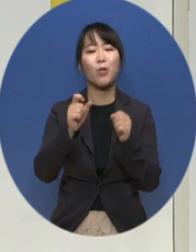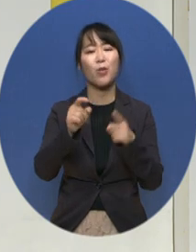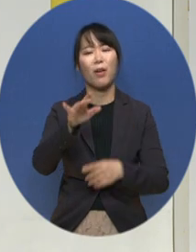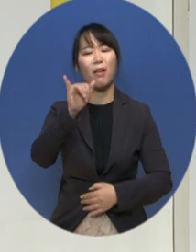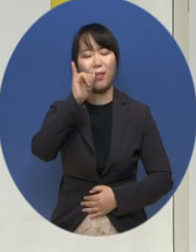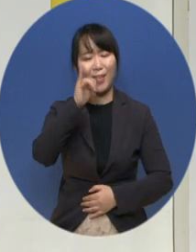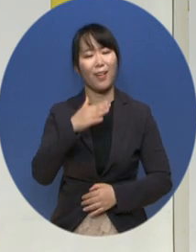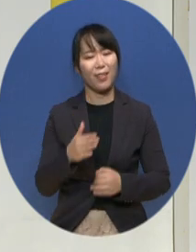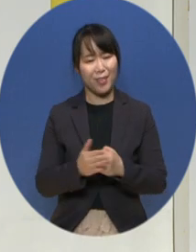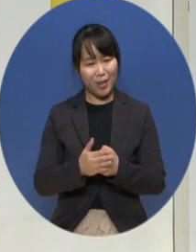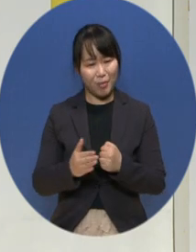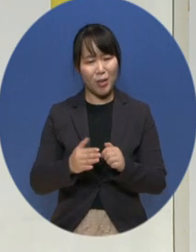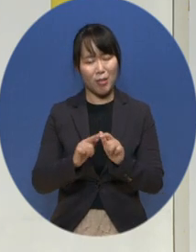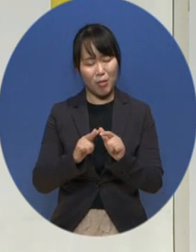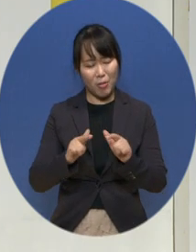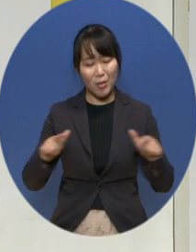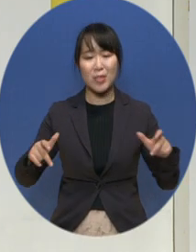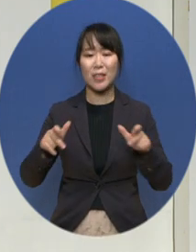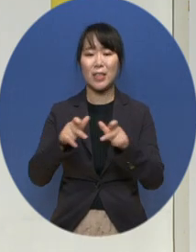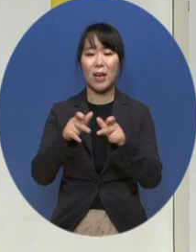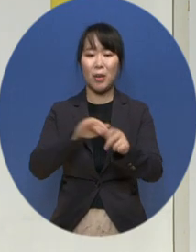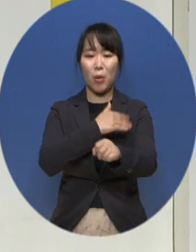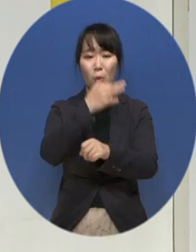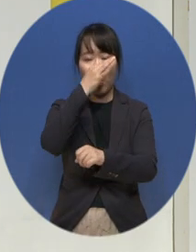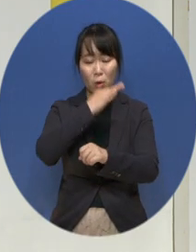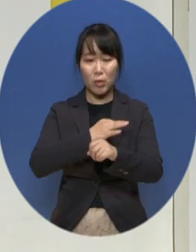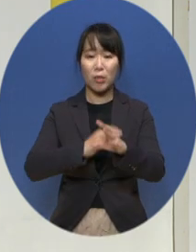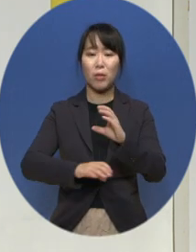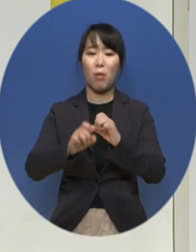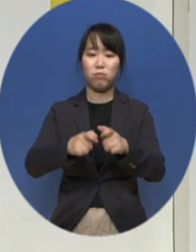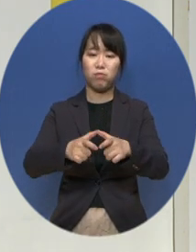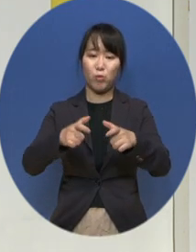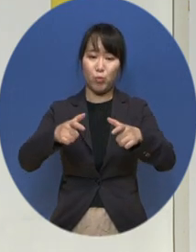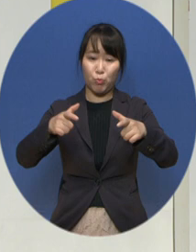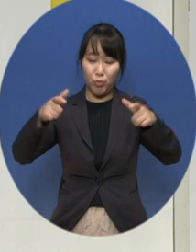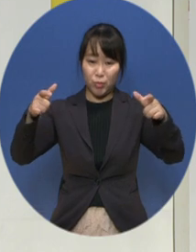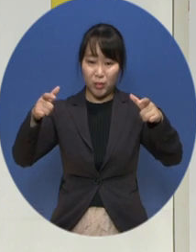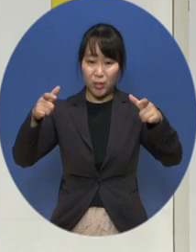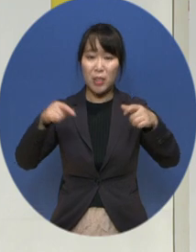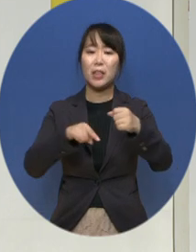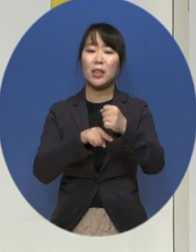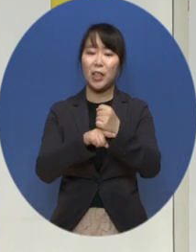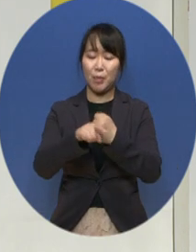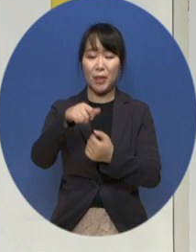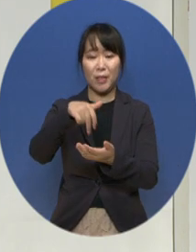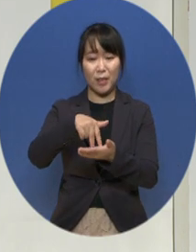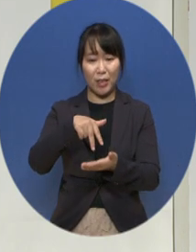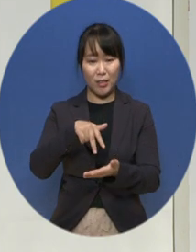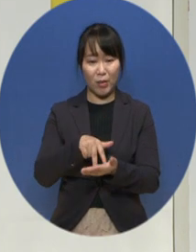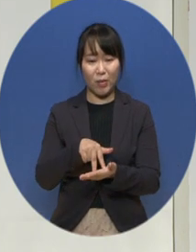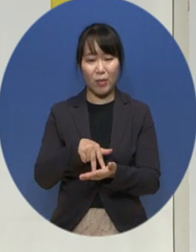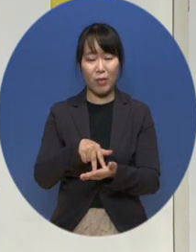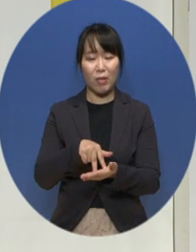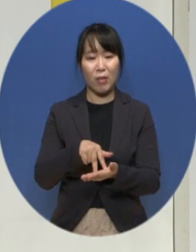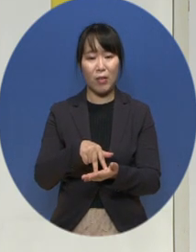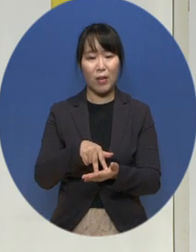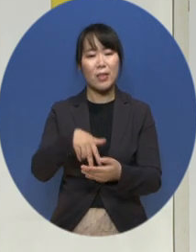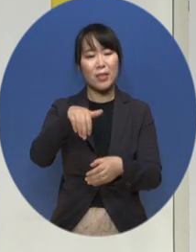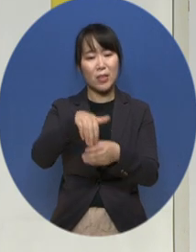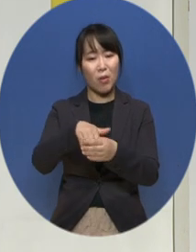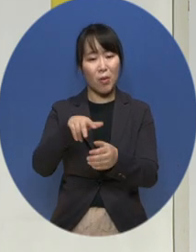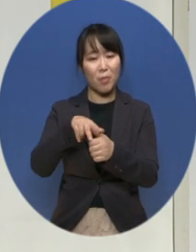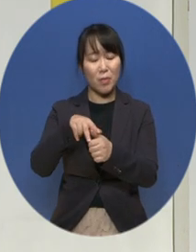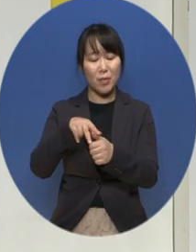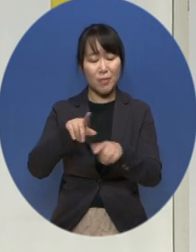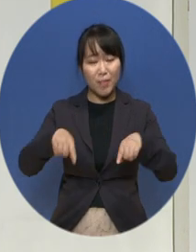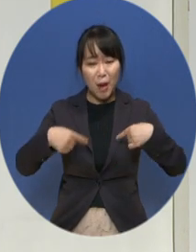수 있고 있기 때문에 2 2로 장애인이 권익을 확대 시킨다 라는 의미에서 그 선거에 나가는